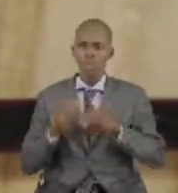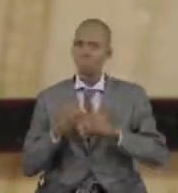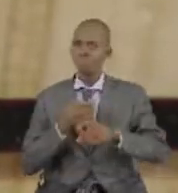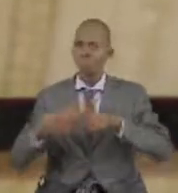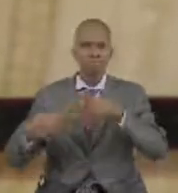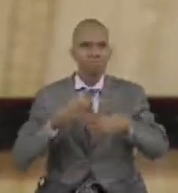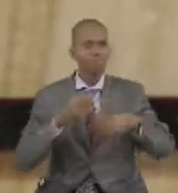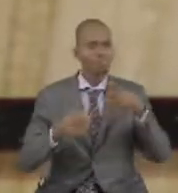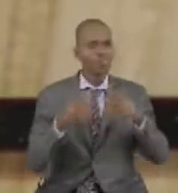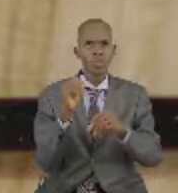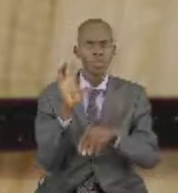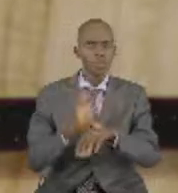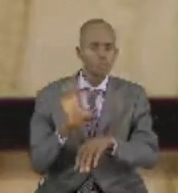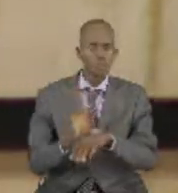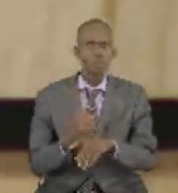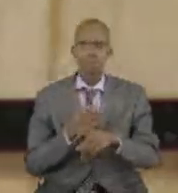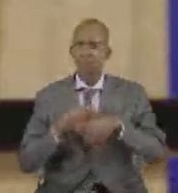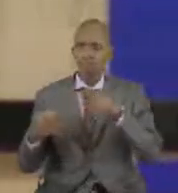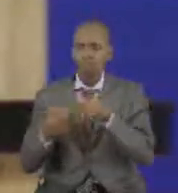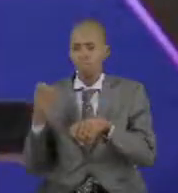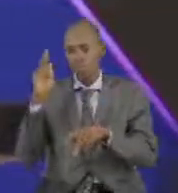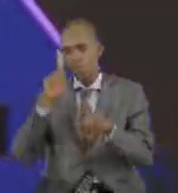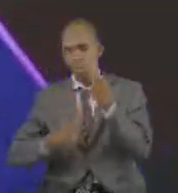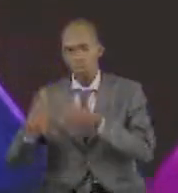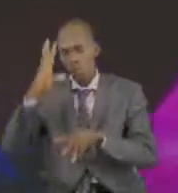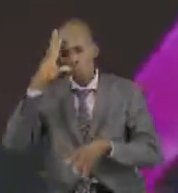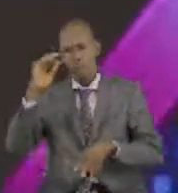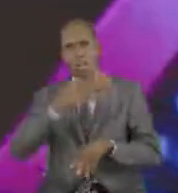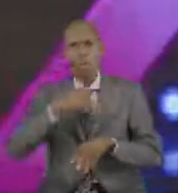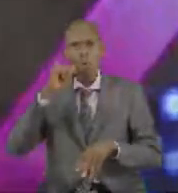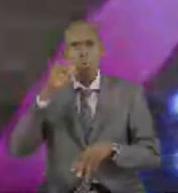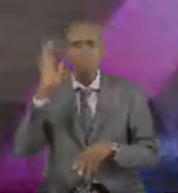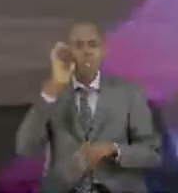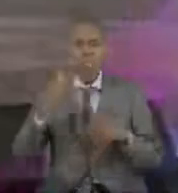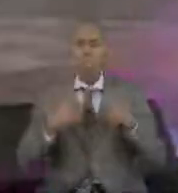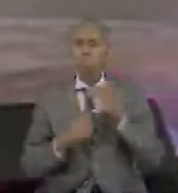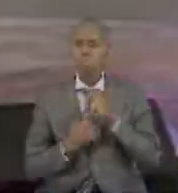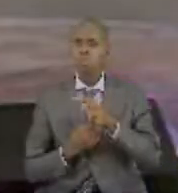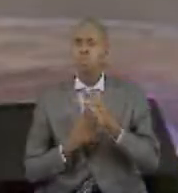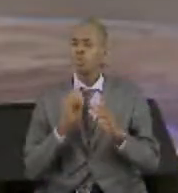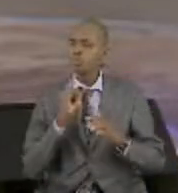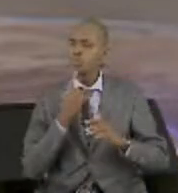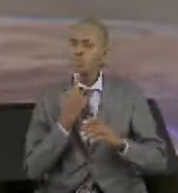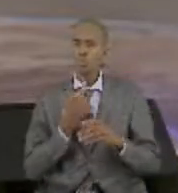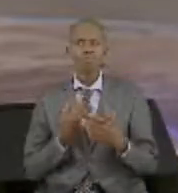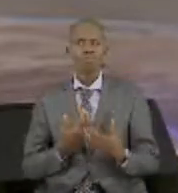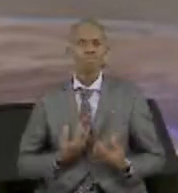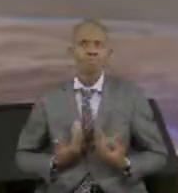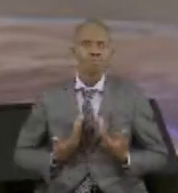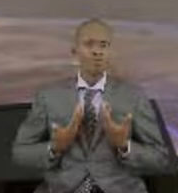zèle et l'empressement de la persécution de l'Église des hommes et des femmes. Il a manifesté le zèle